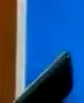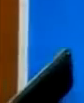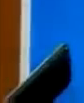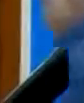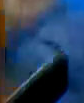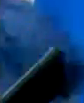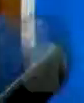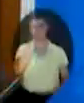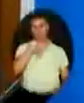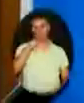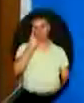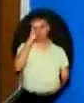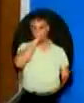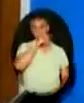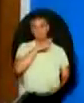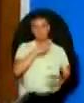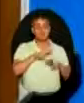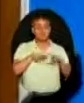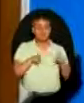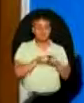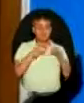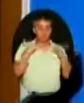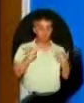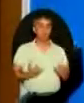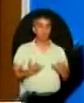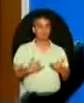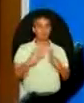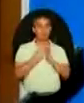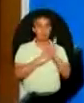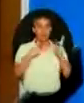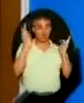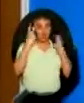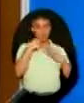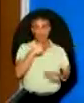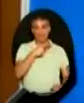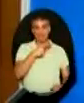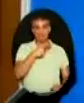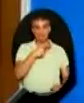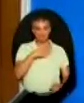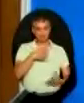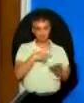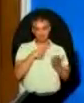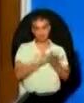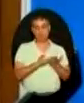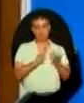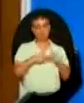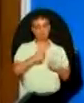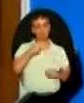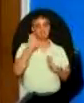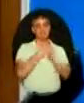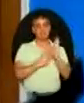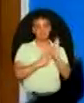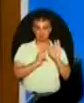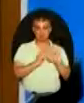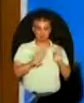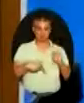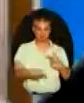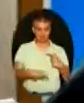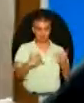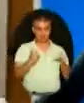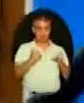הגעתי למסקנה שבנסיבות הנוכחיות חוק ההסדרה שיוצע בוועדת השרים לחקיקה בתחילת